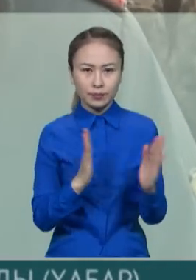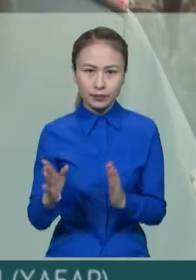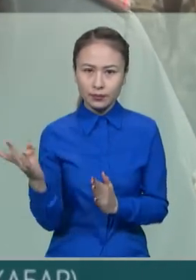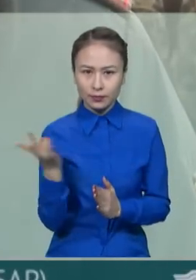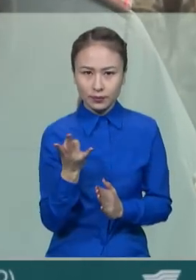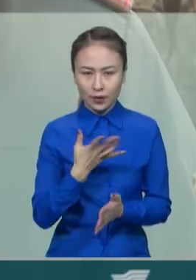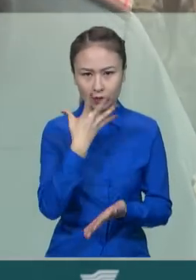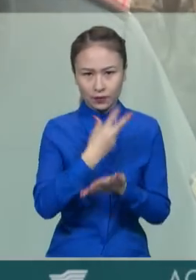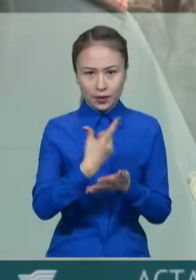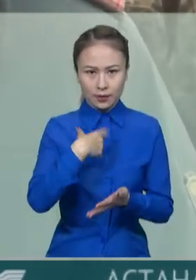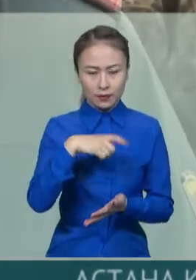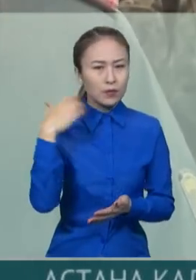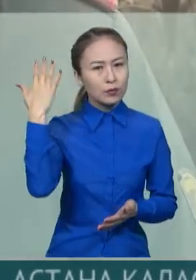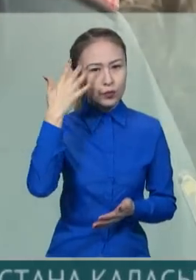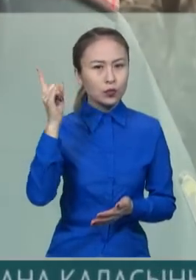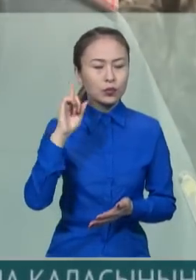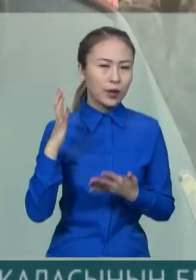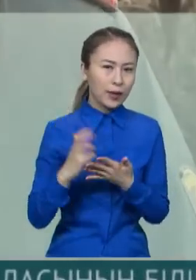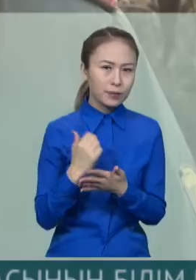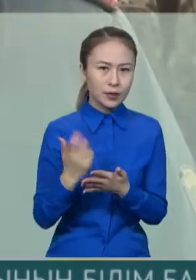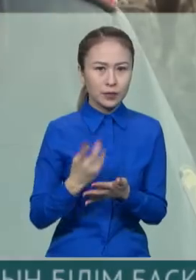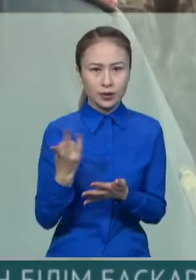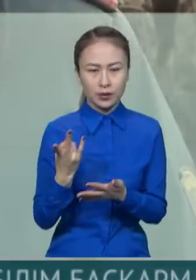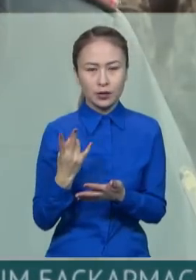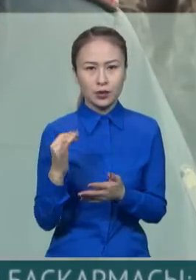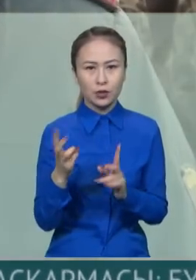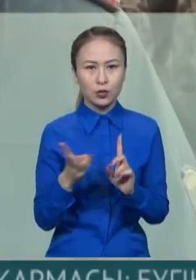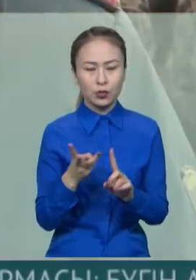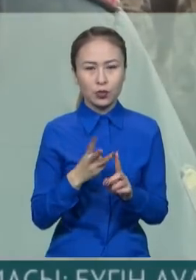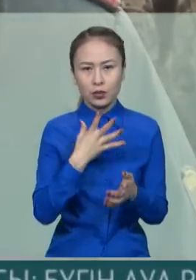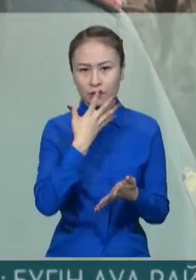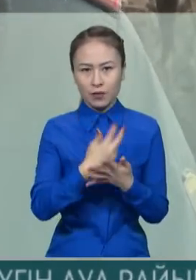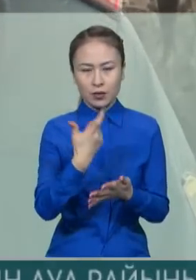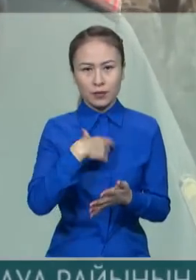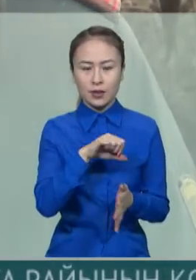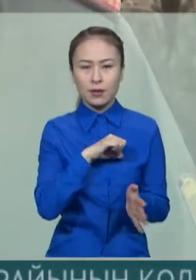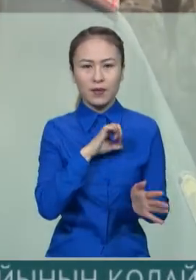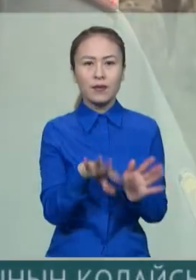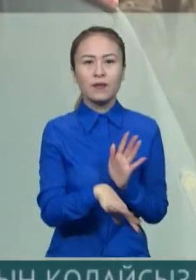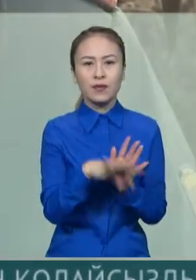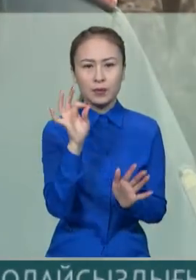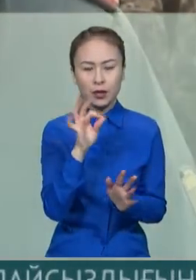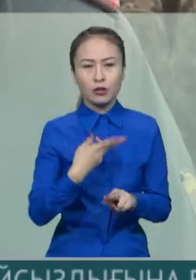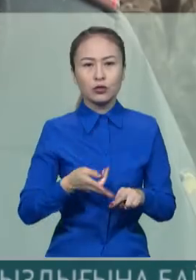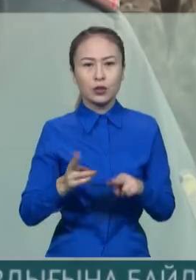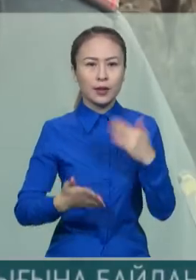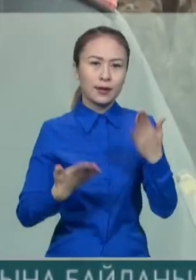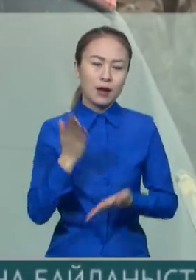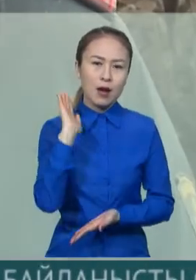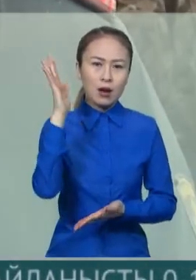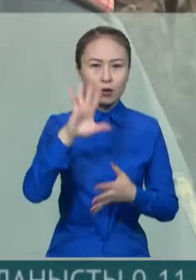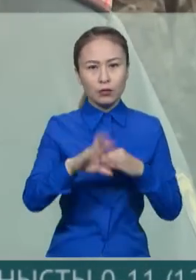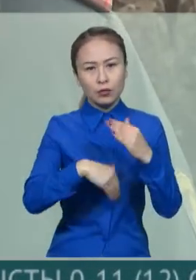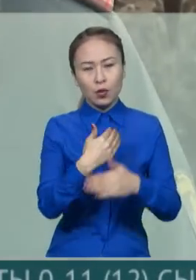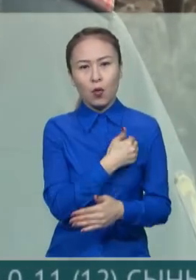Екіншіден, өз өзінің алдына қойған мақсаттарына жете білу керек. Және де үшіншіден, ол өзінің таңдауы. Әрі қарай әскери саласында